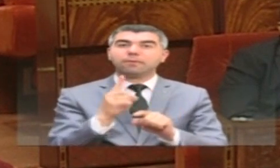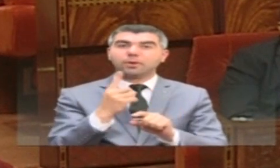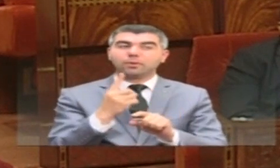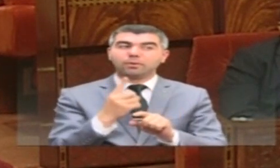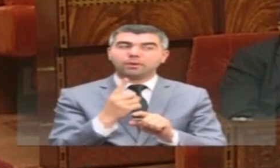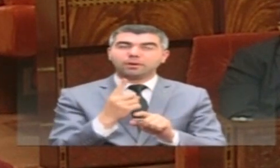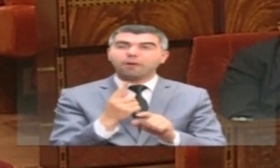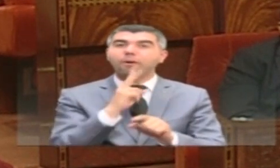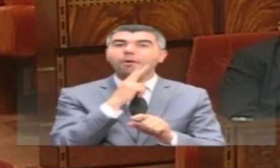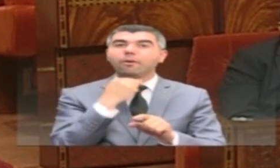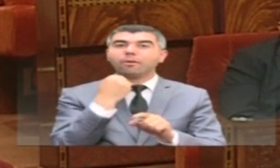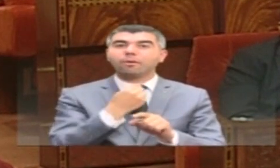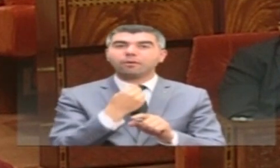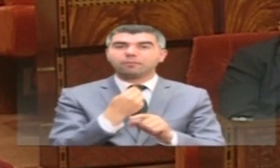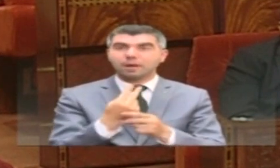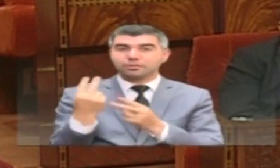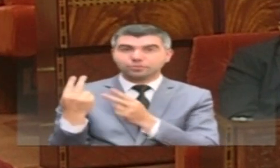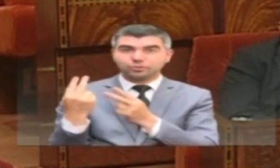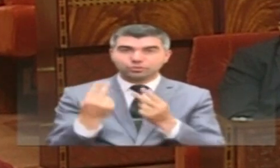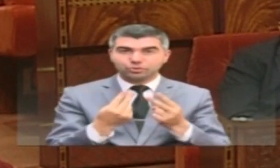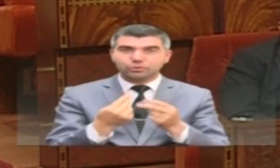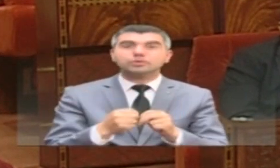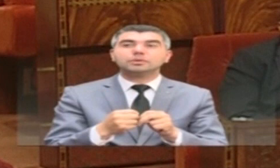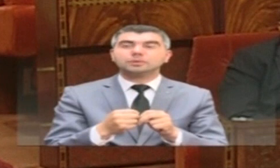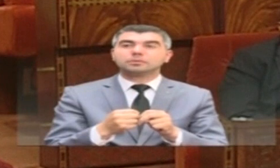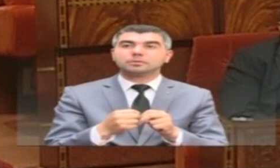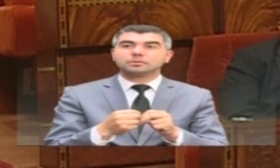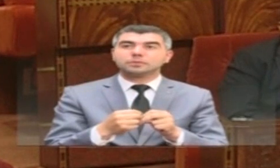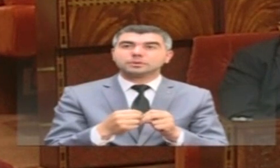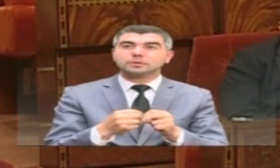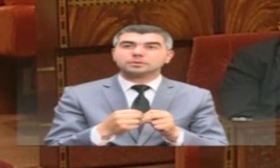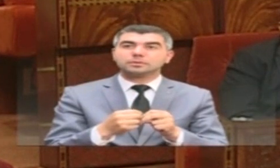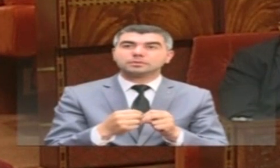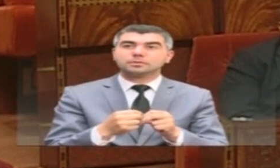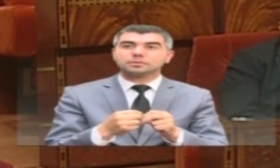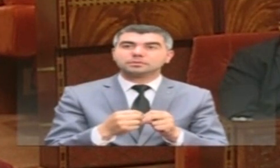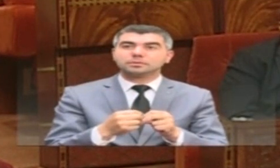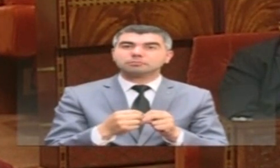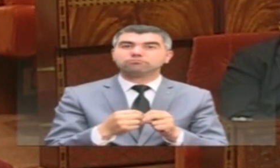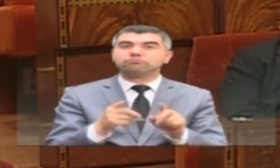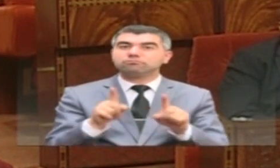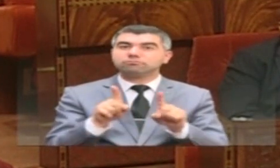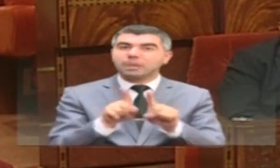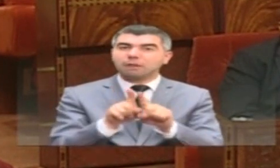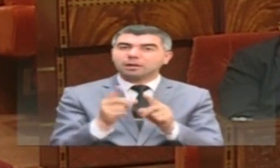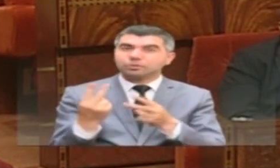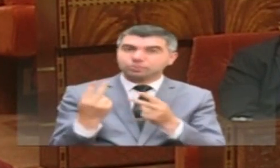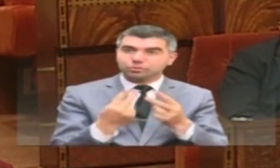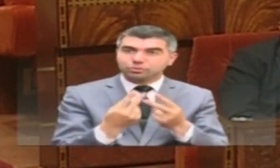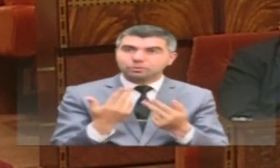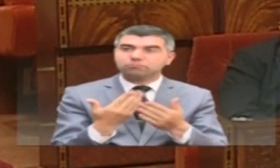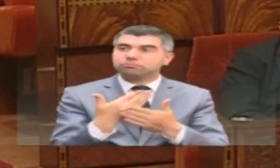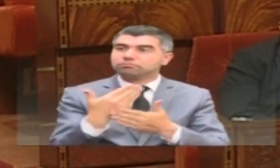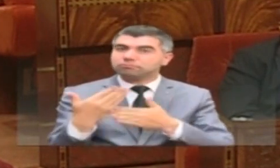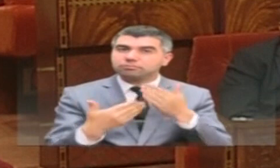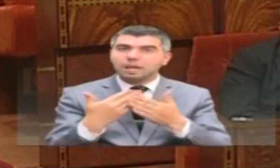الحكومة على الوفاء بهاد يعني الحضور في هذه الجلسات من أجل الإجابة